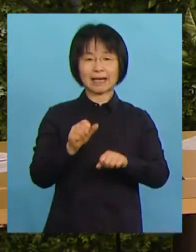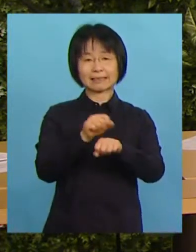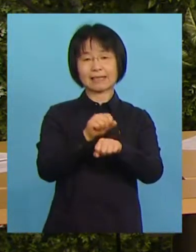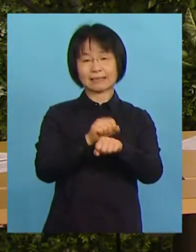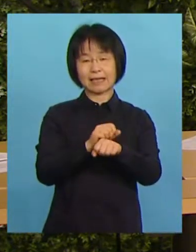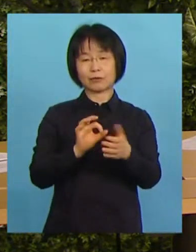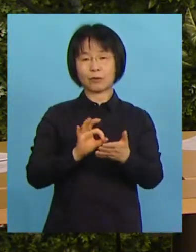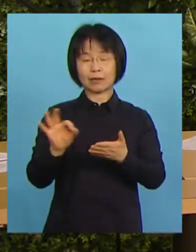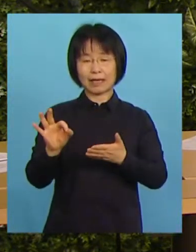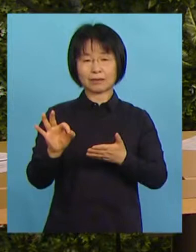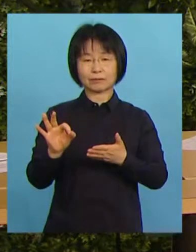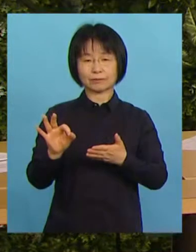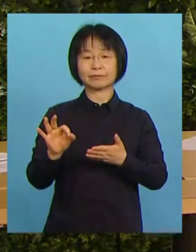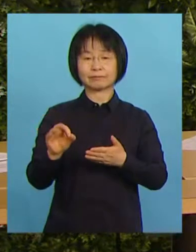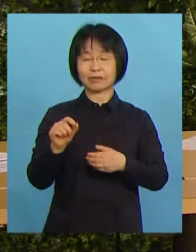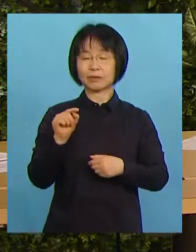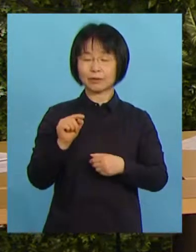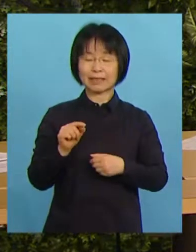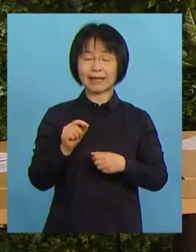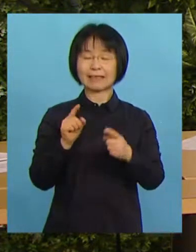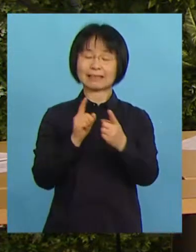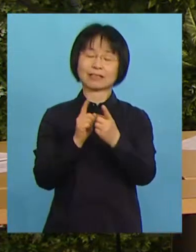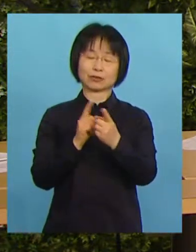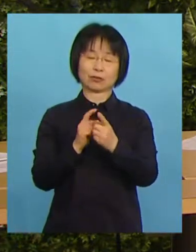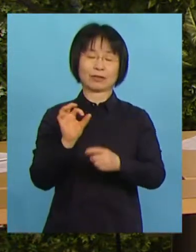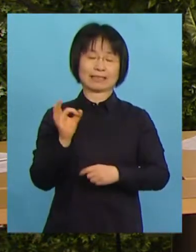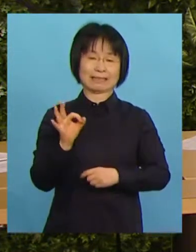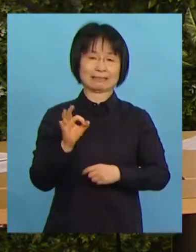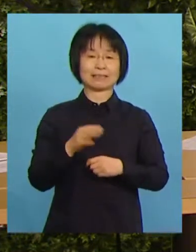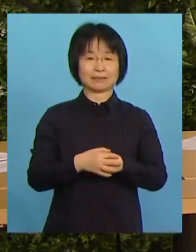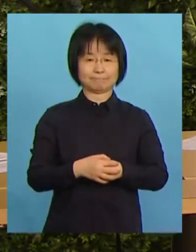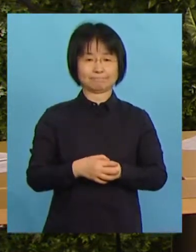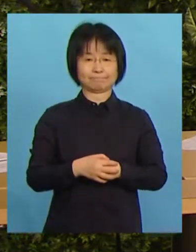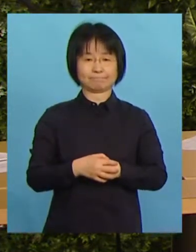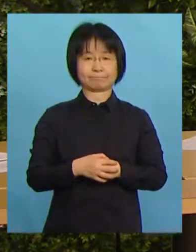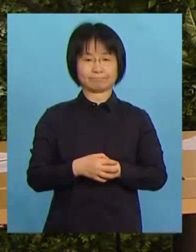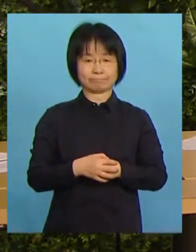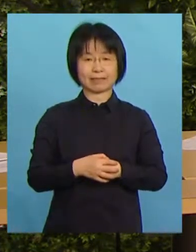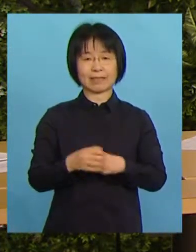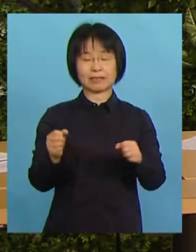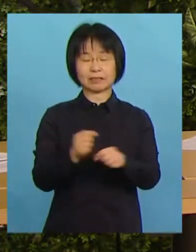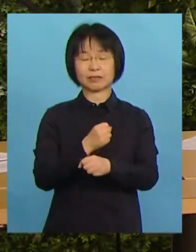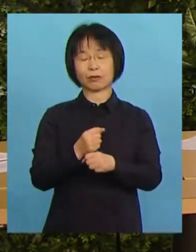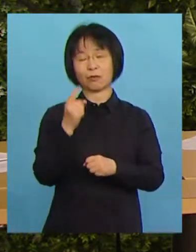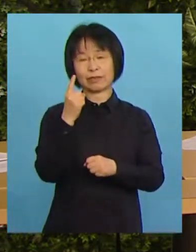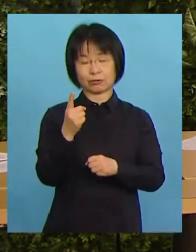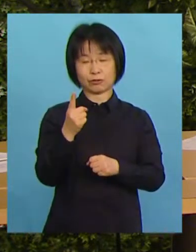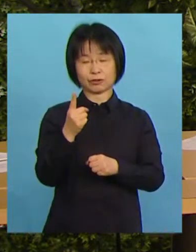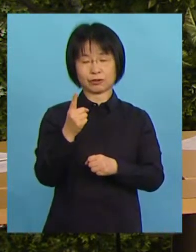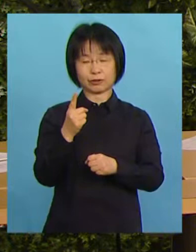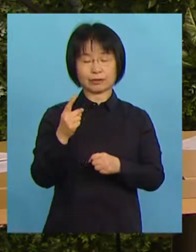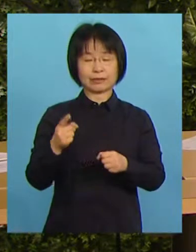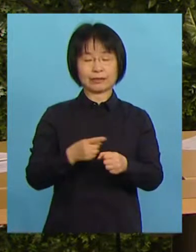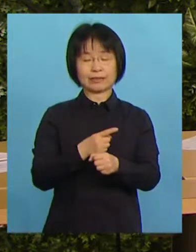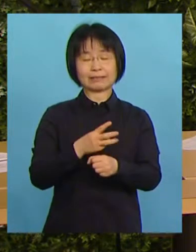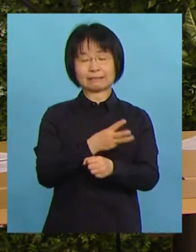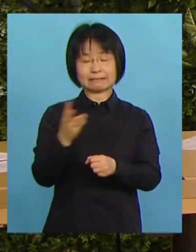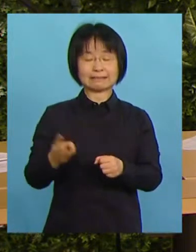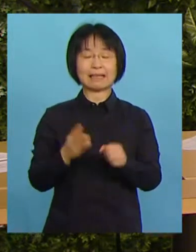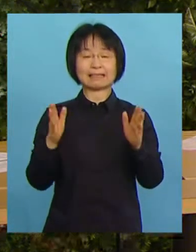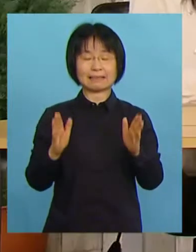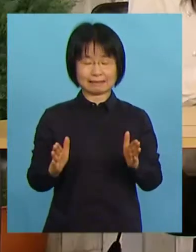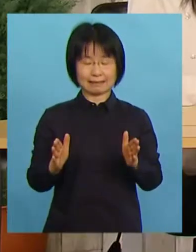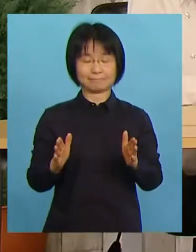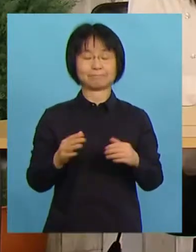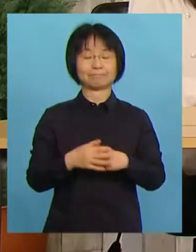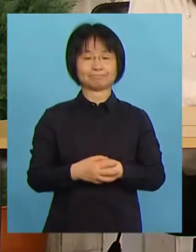などを対象経費とすることができます。補助金は1事業につき3年まで交付を受けることができます。 なる